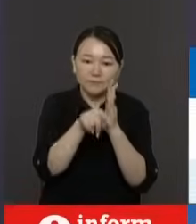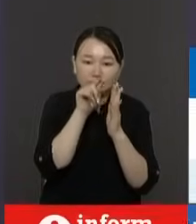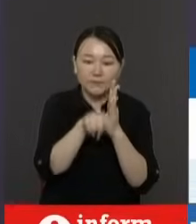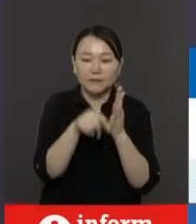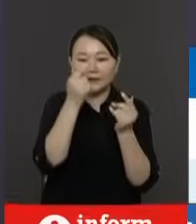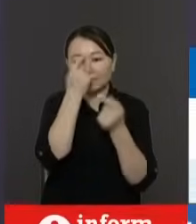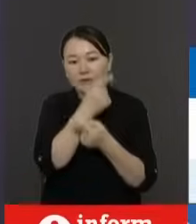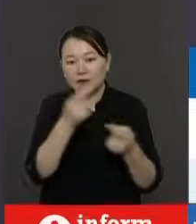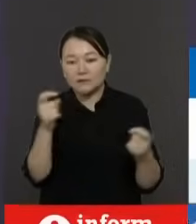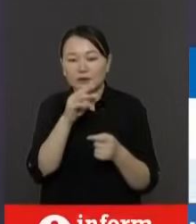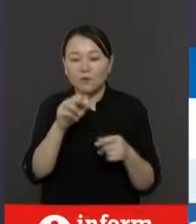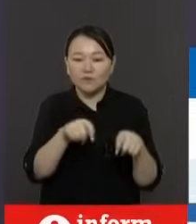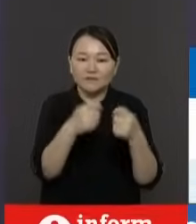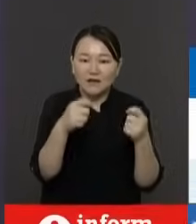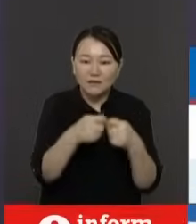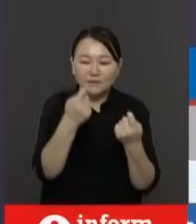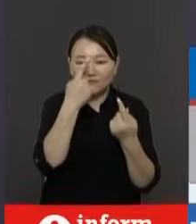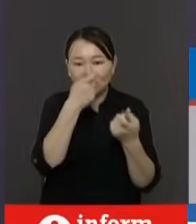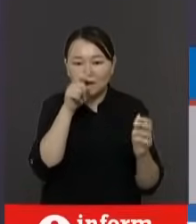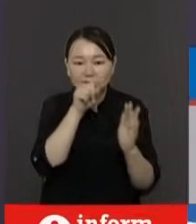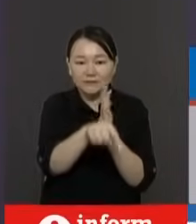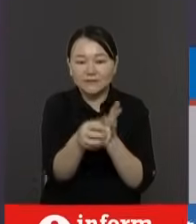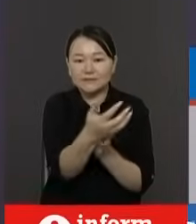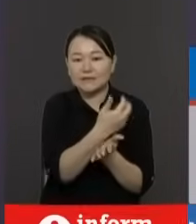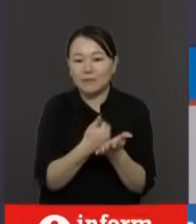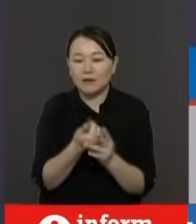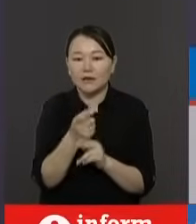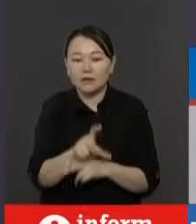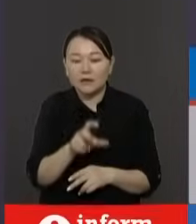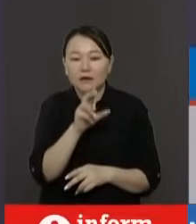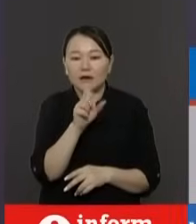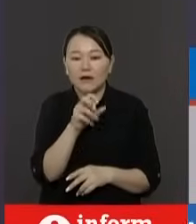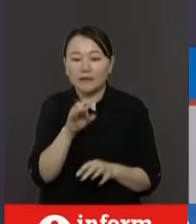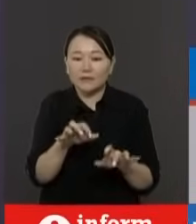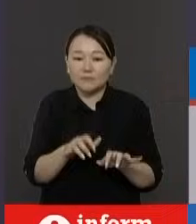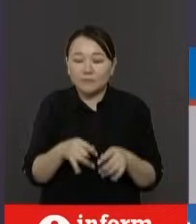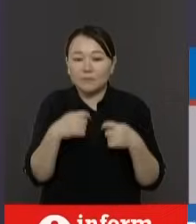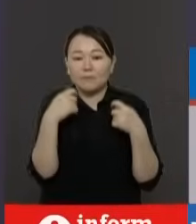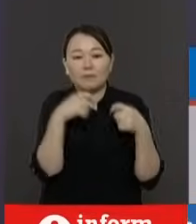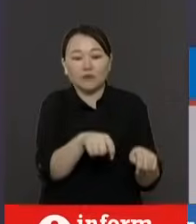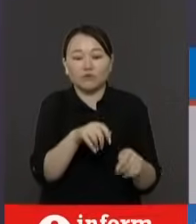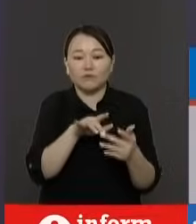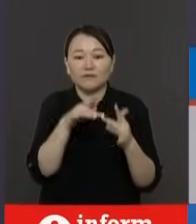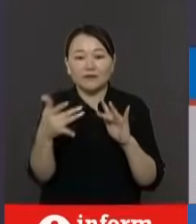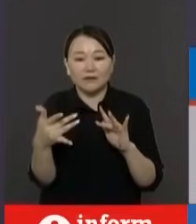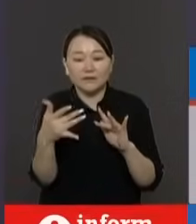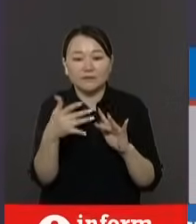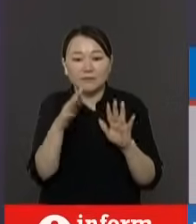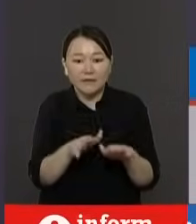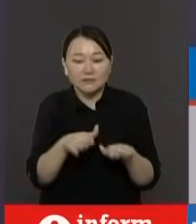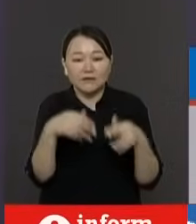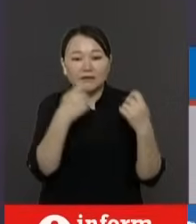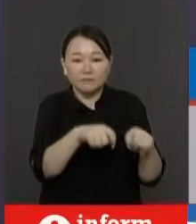информации, по взломанной информации, они потом, хакеры, преступники продают их в интернете. И